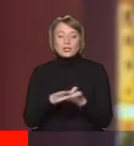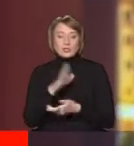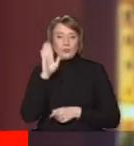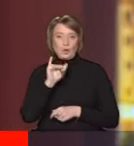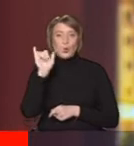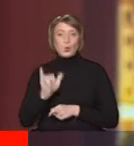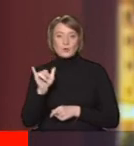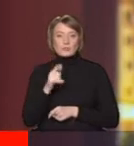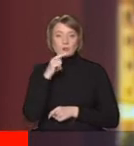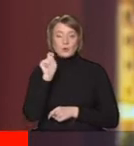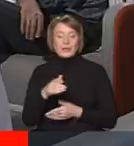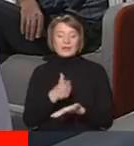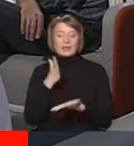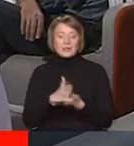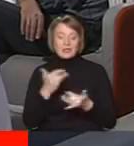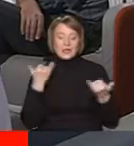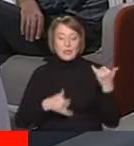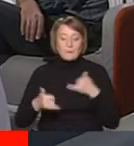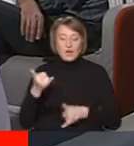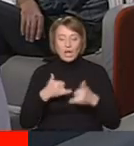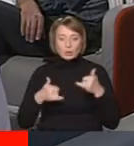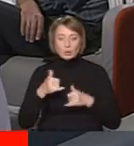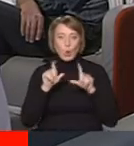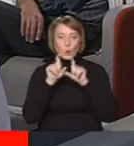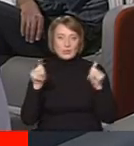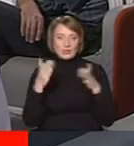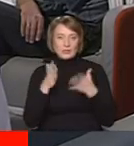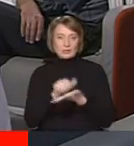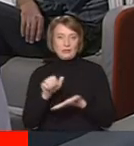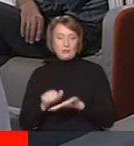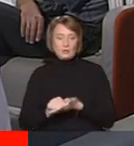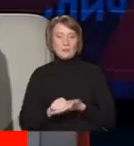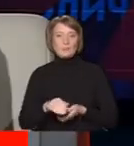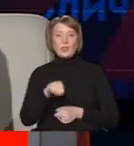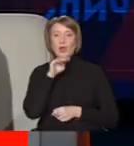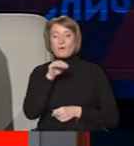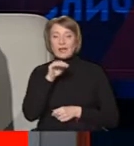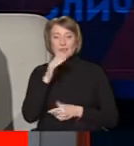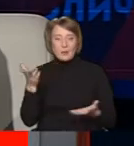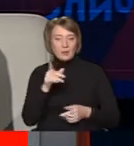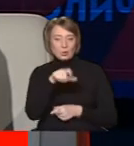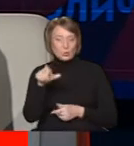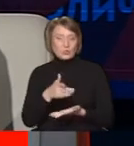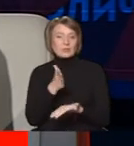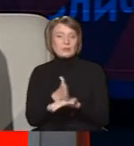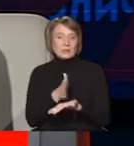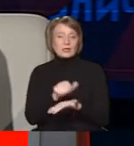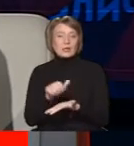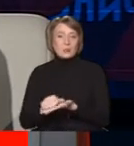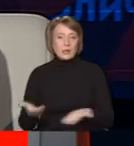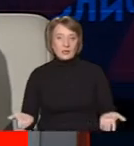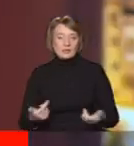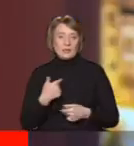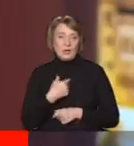Університет України, є лабораторія, яка тим займається. В Академії наук, я знаю, люди цим займаються. І якщо, я вам просто, ну, типу,